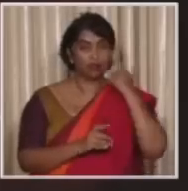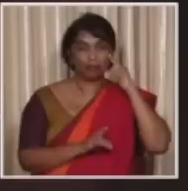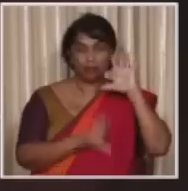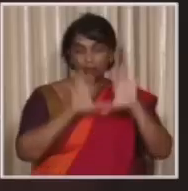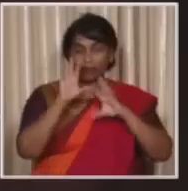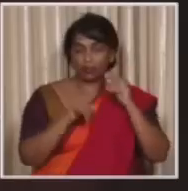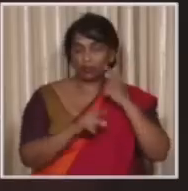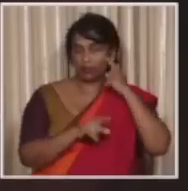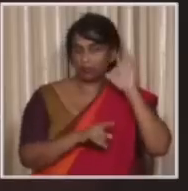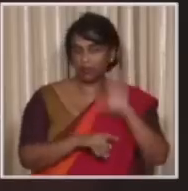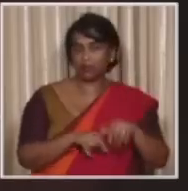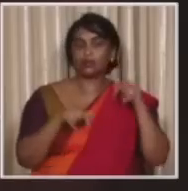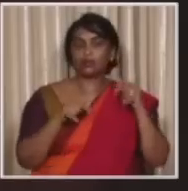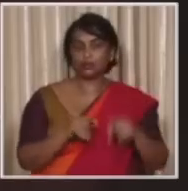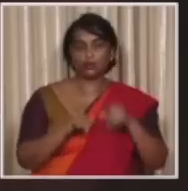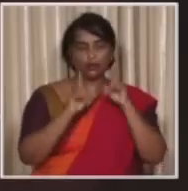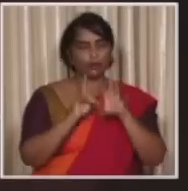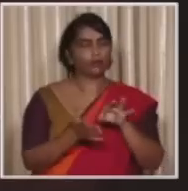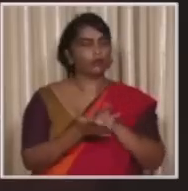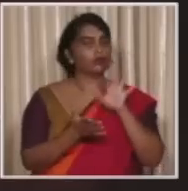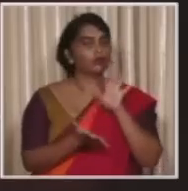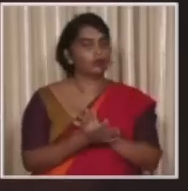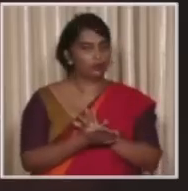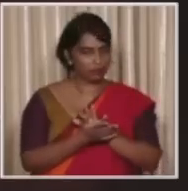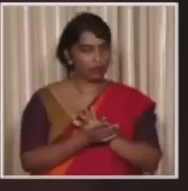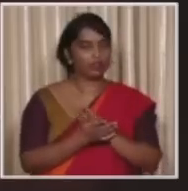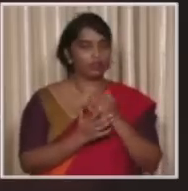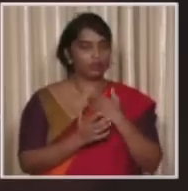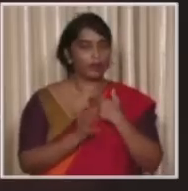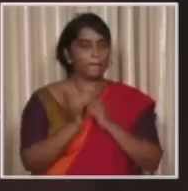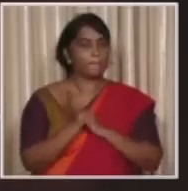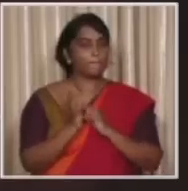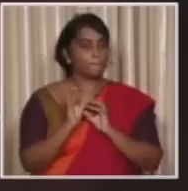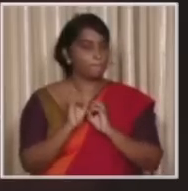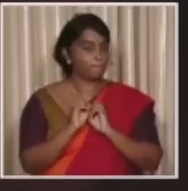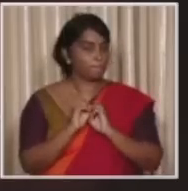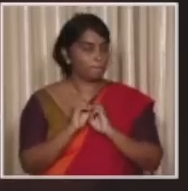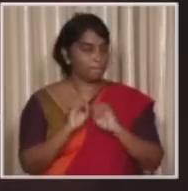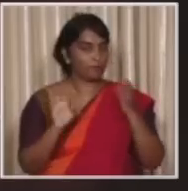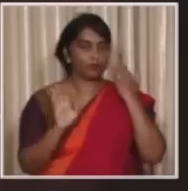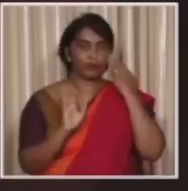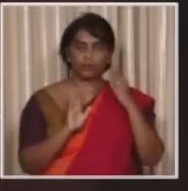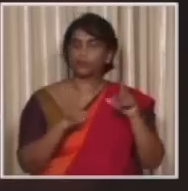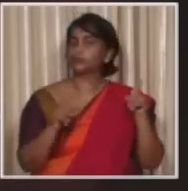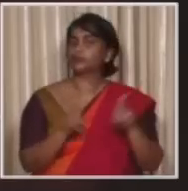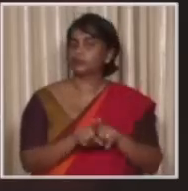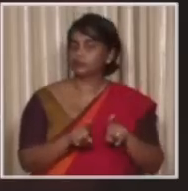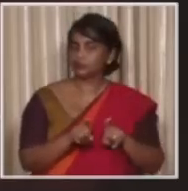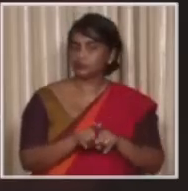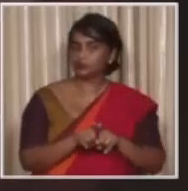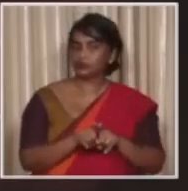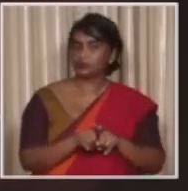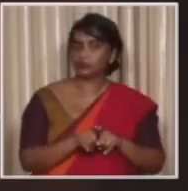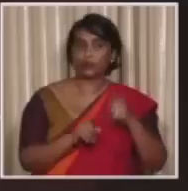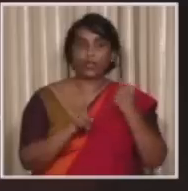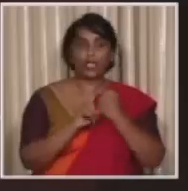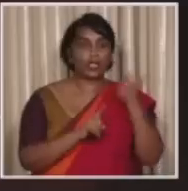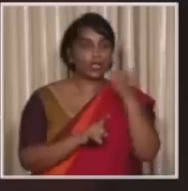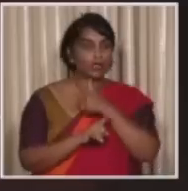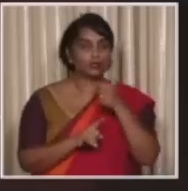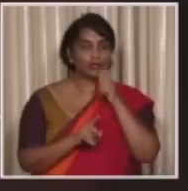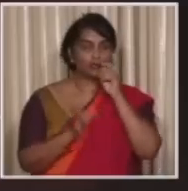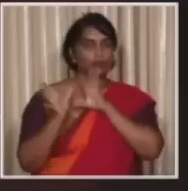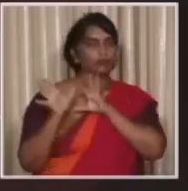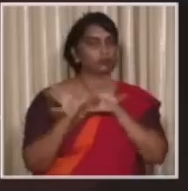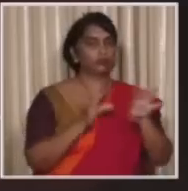තොරතුරු නිසා අද මෙවැනි තීරණයක් ගන්න යනවා කියන එක අපි මාධ්‍යෙන් දකිනවා. ඒ වගේම කසිප්පු වලට මිනිස්සු